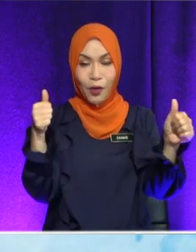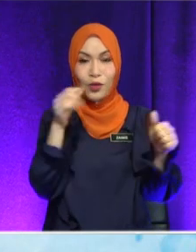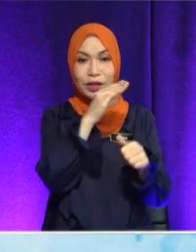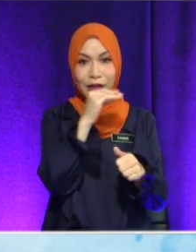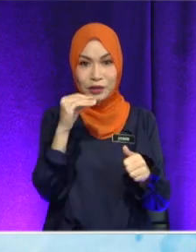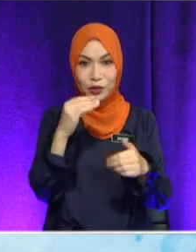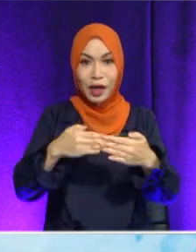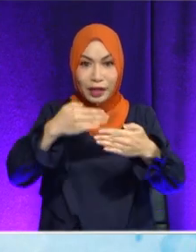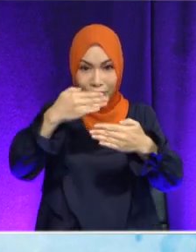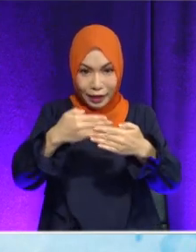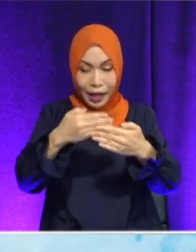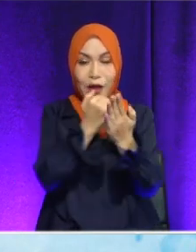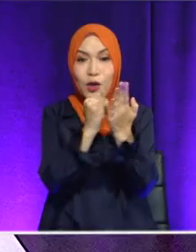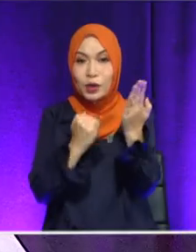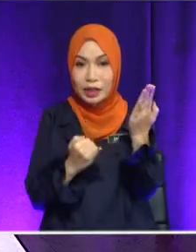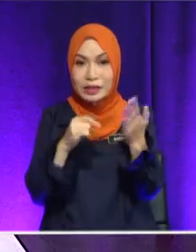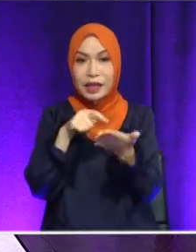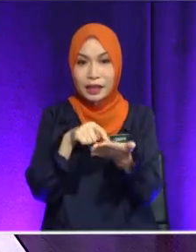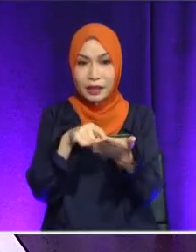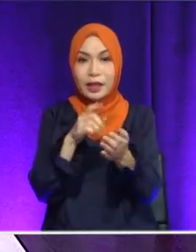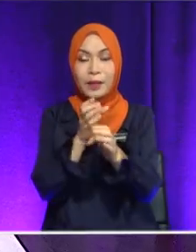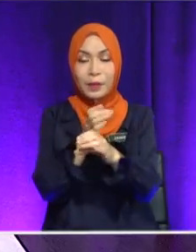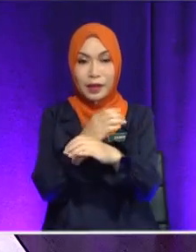adalah lukisan berbentuk lukisan